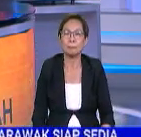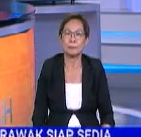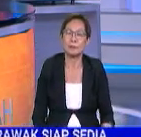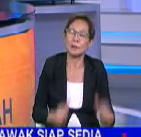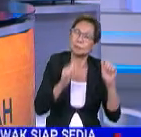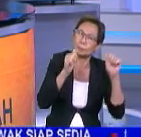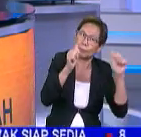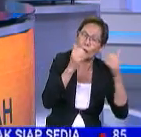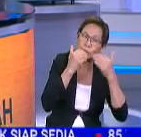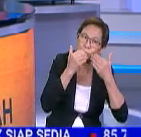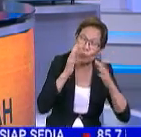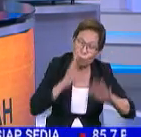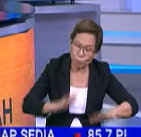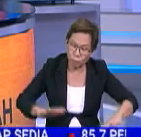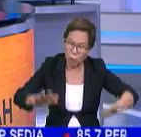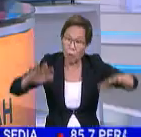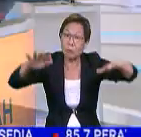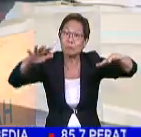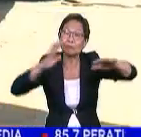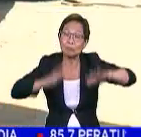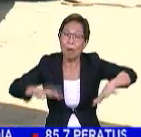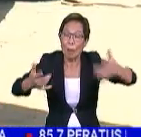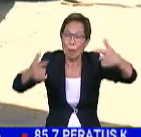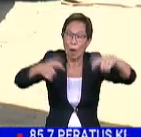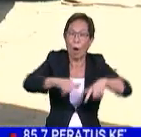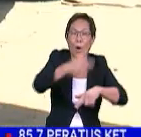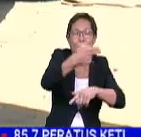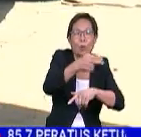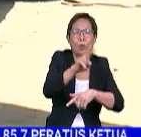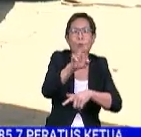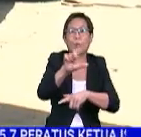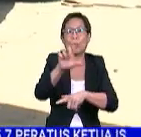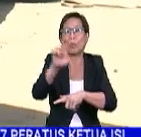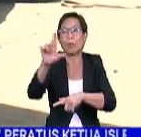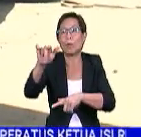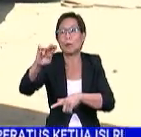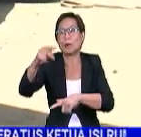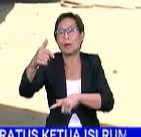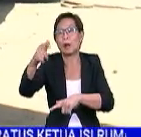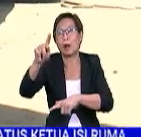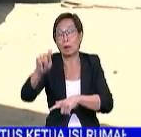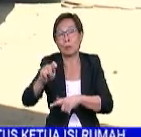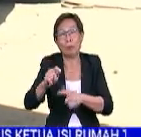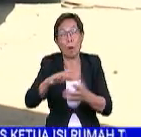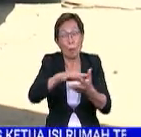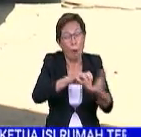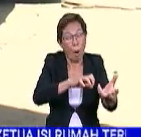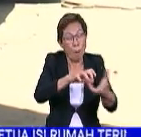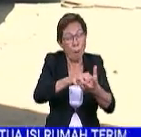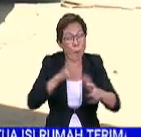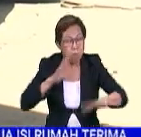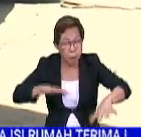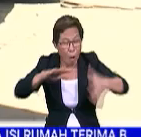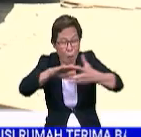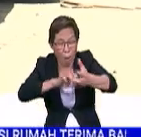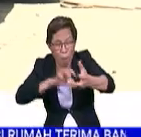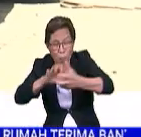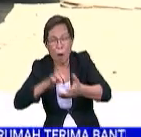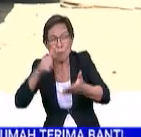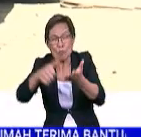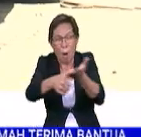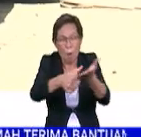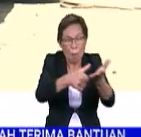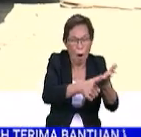Baik, terima kasih. Banjir yang melanda daerah Hulu Langat telah memusnahkan harta benda termasuk dokumen peribadi penduduk